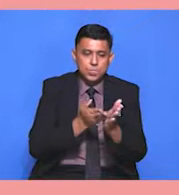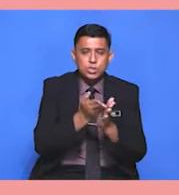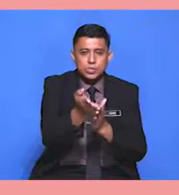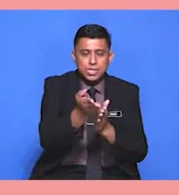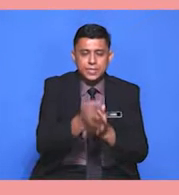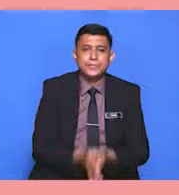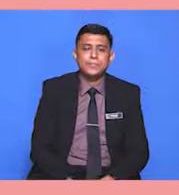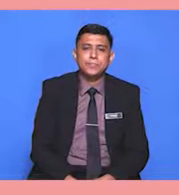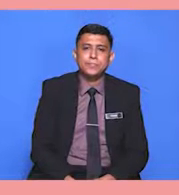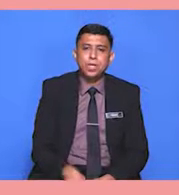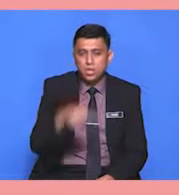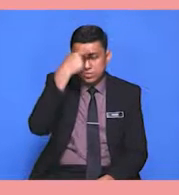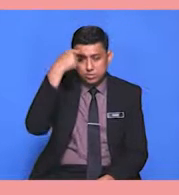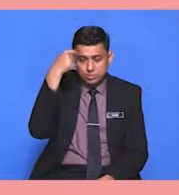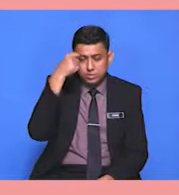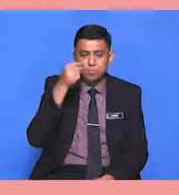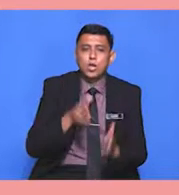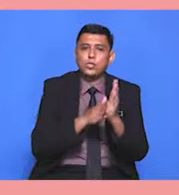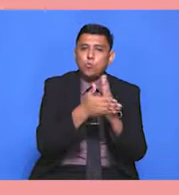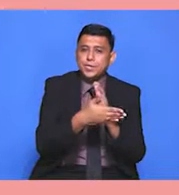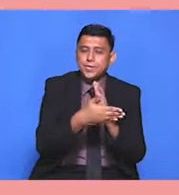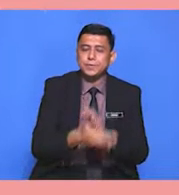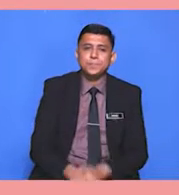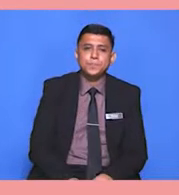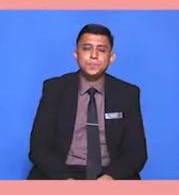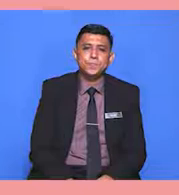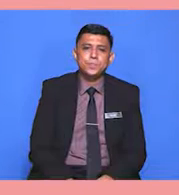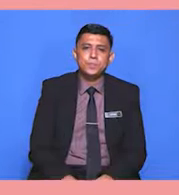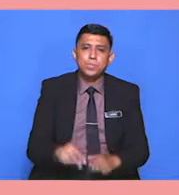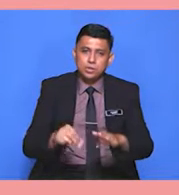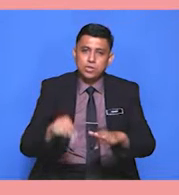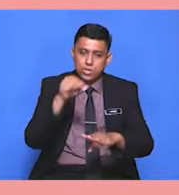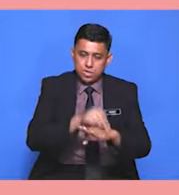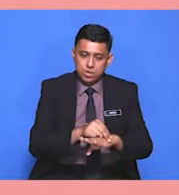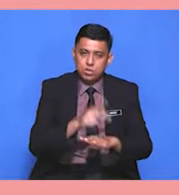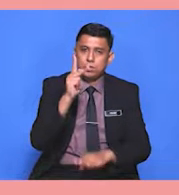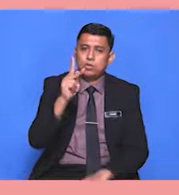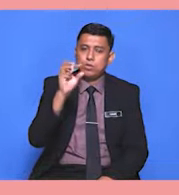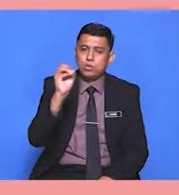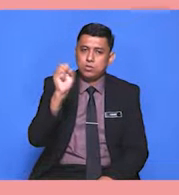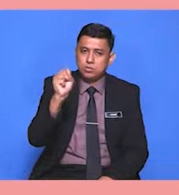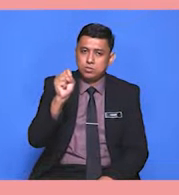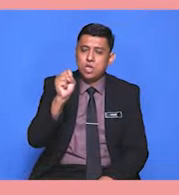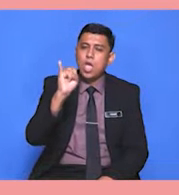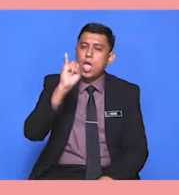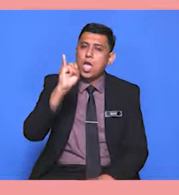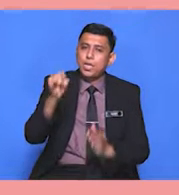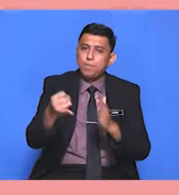berterusan disebabkan oleh kenaikan kos input pengeluaran,